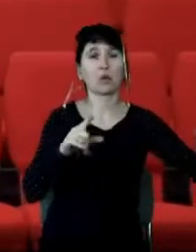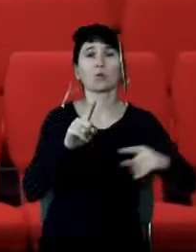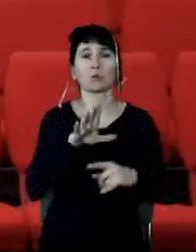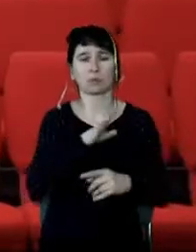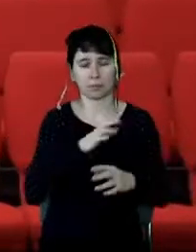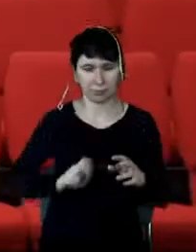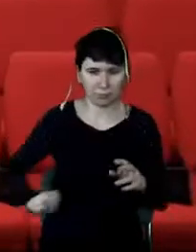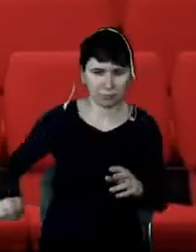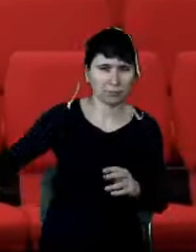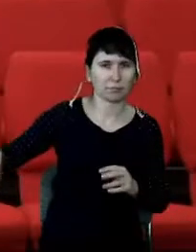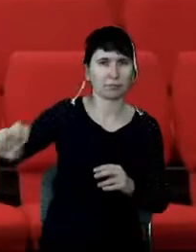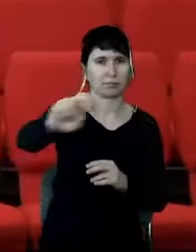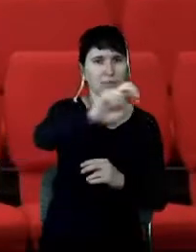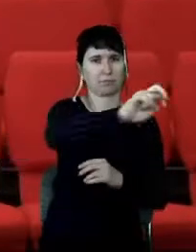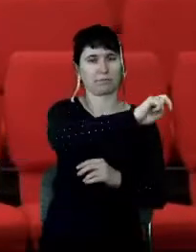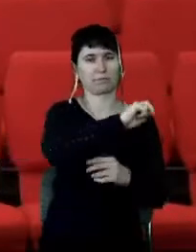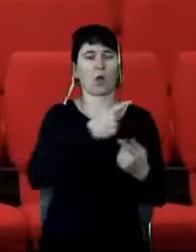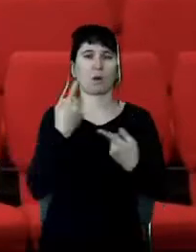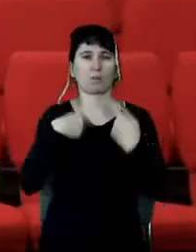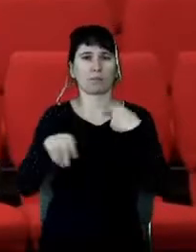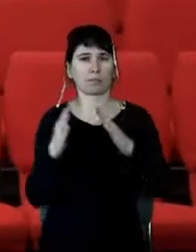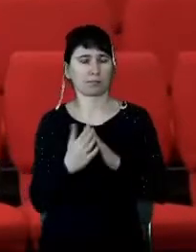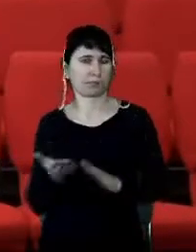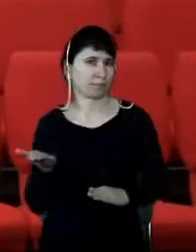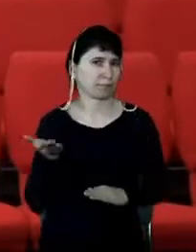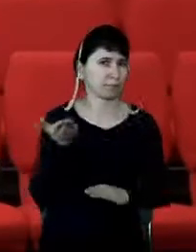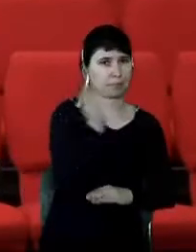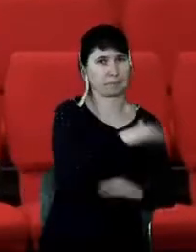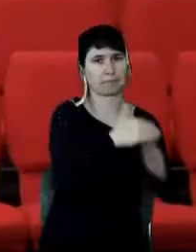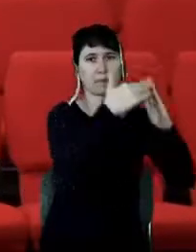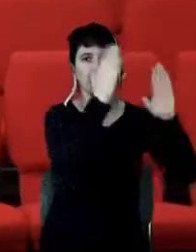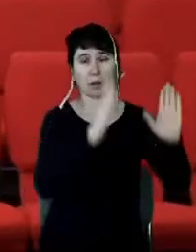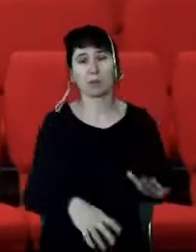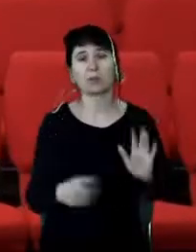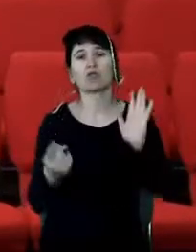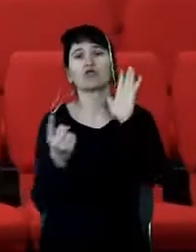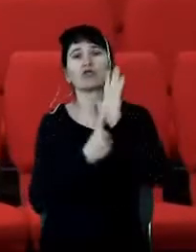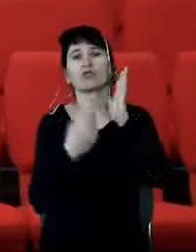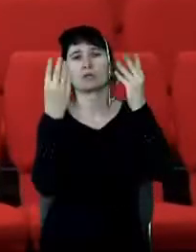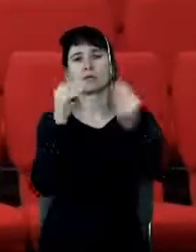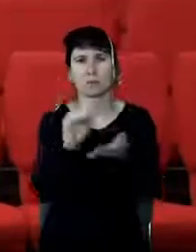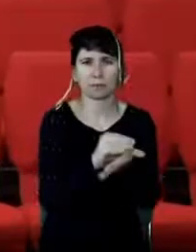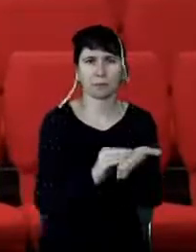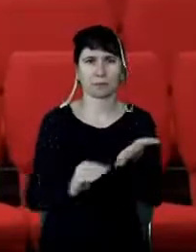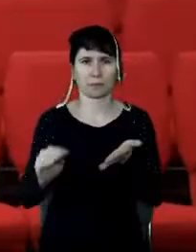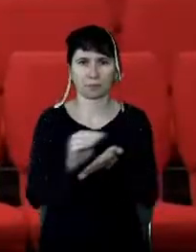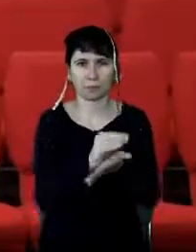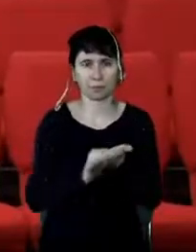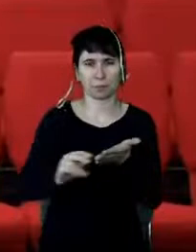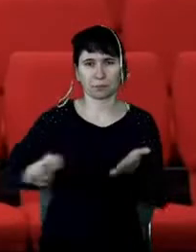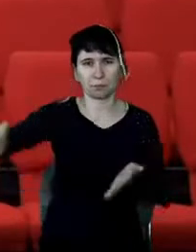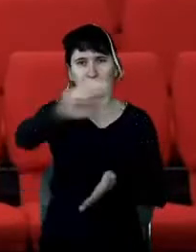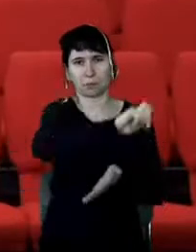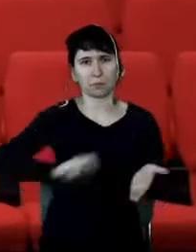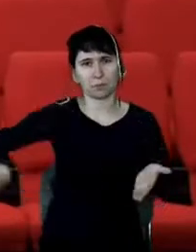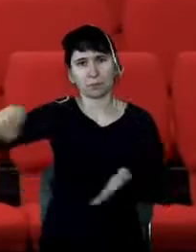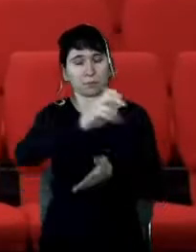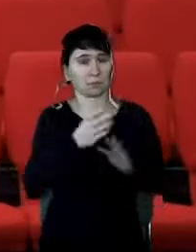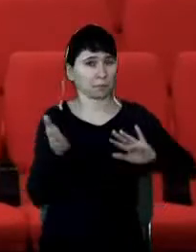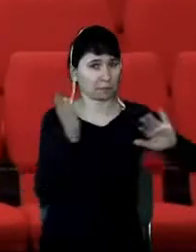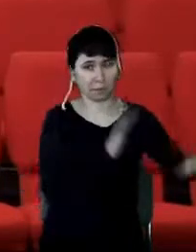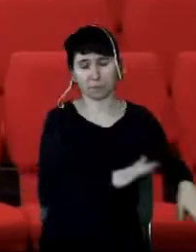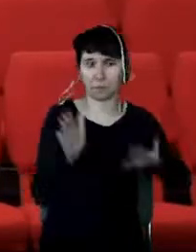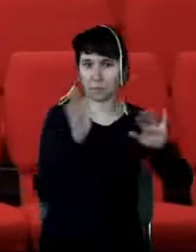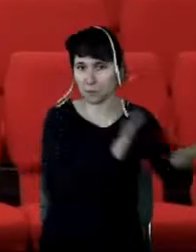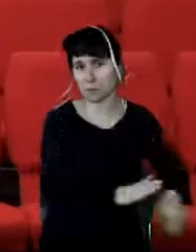який залишився, обійшов місто зблизька і, повернувшись знову до табору, так чинив він 6 днів. А на 7-й день вони встали